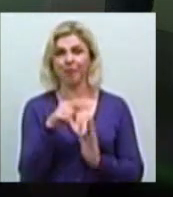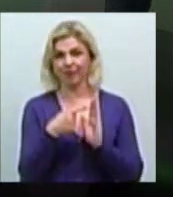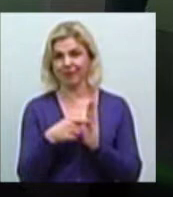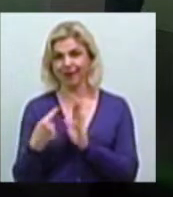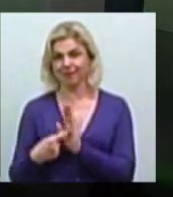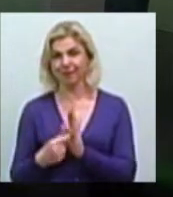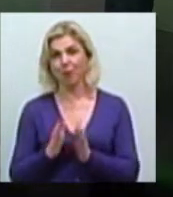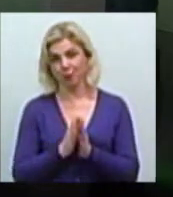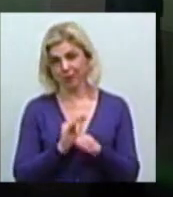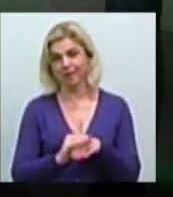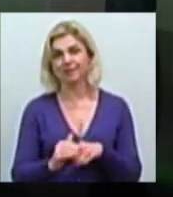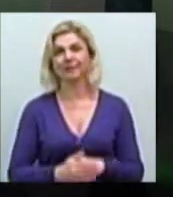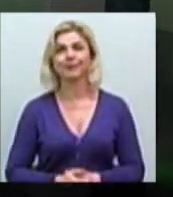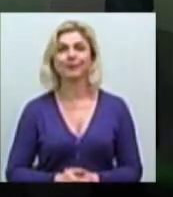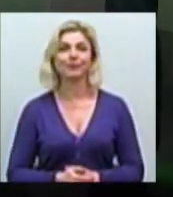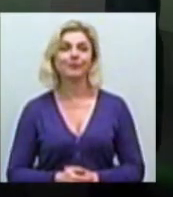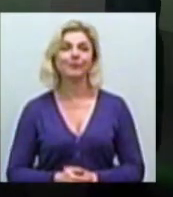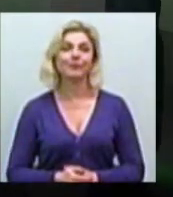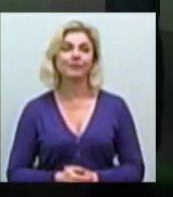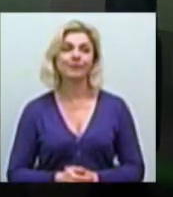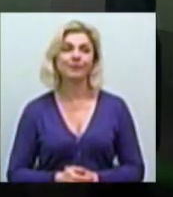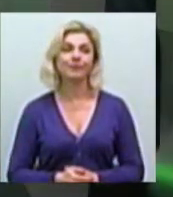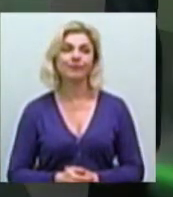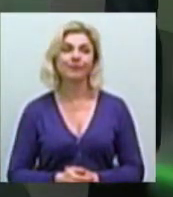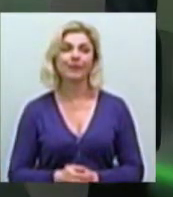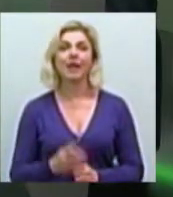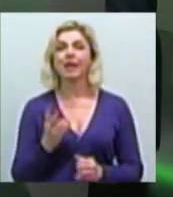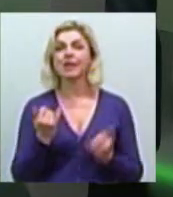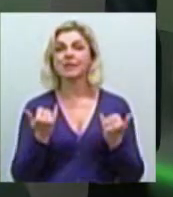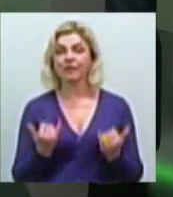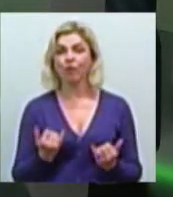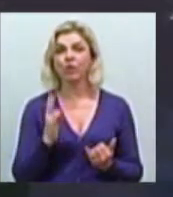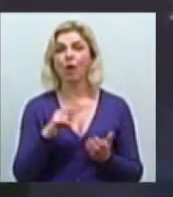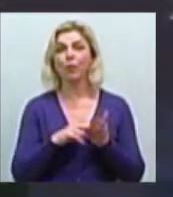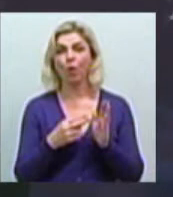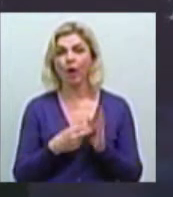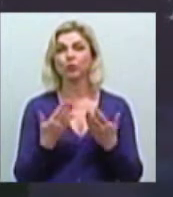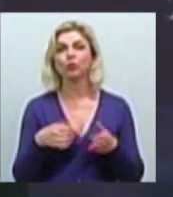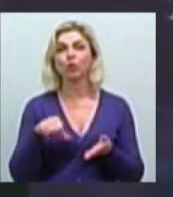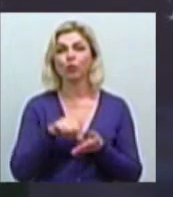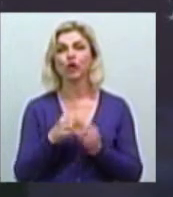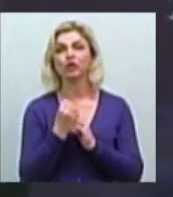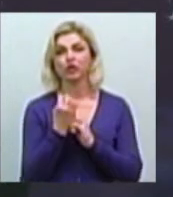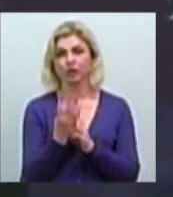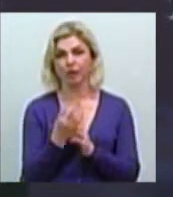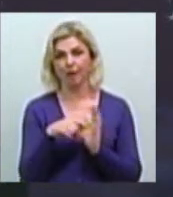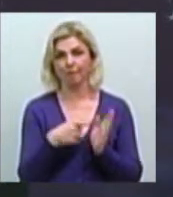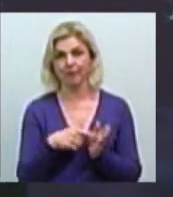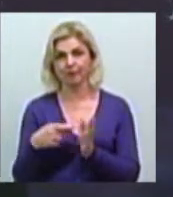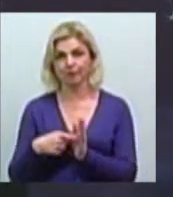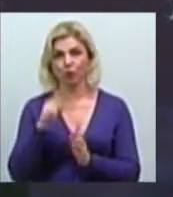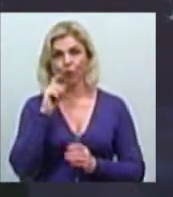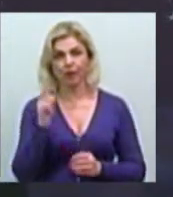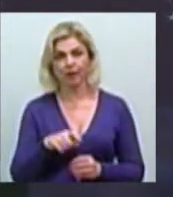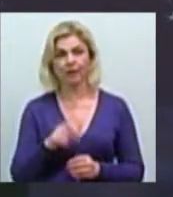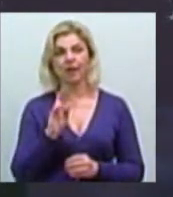ответить. Будь ласка. Добре. На сьогоднішній день до проєкту вже долучилось 14 міст в Україні.